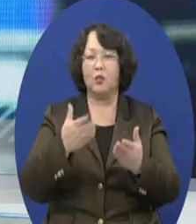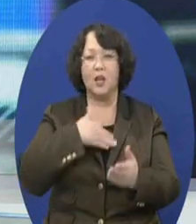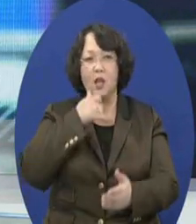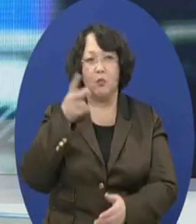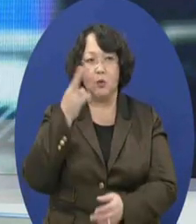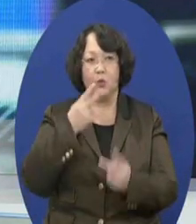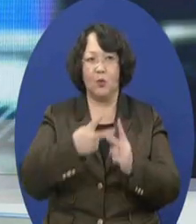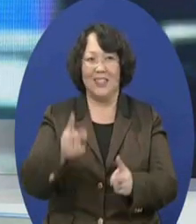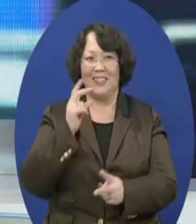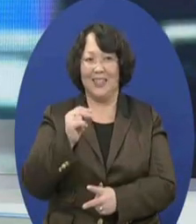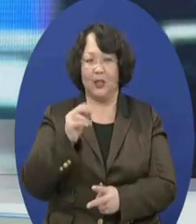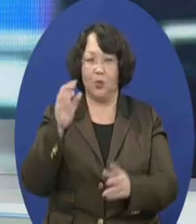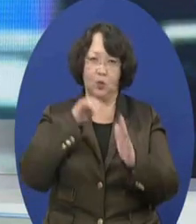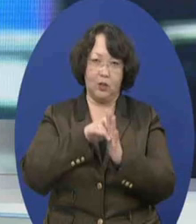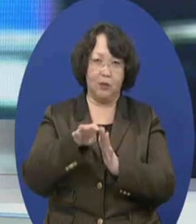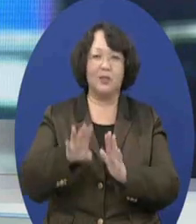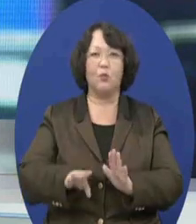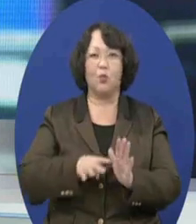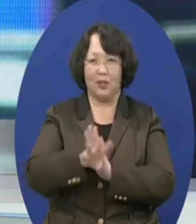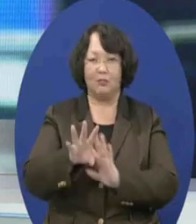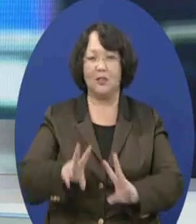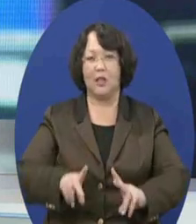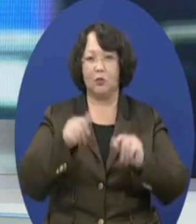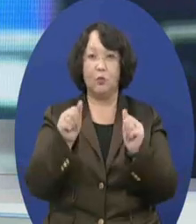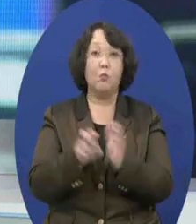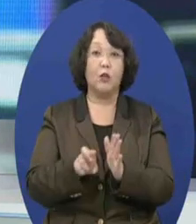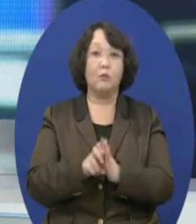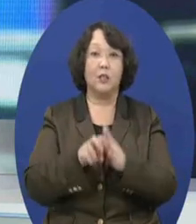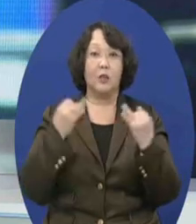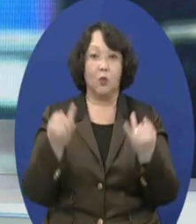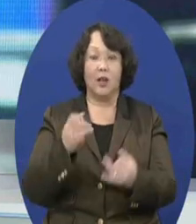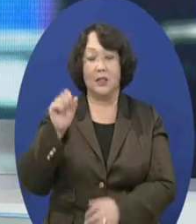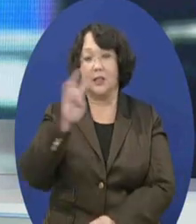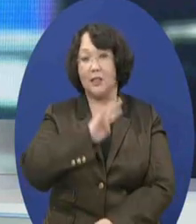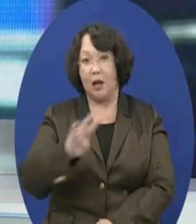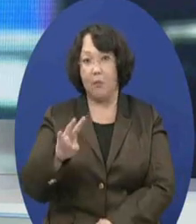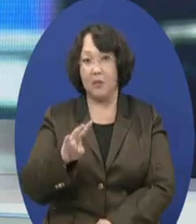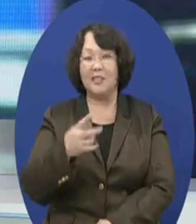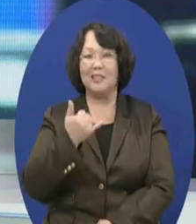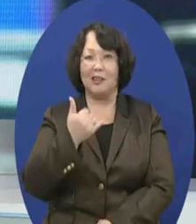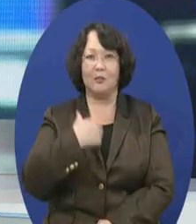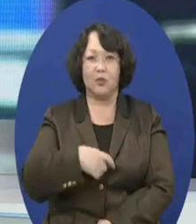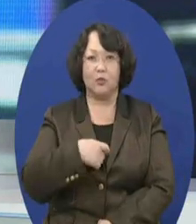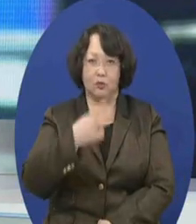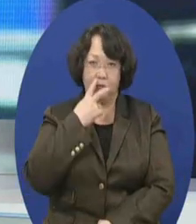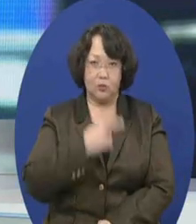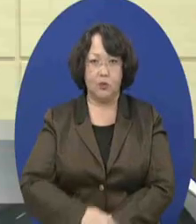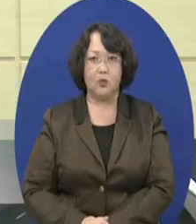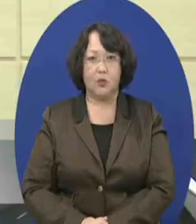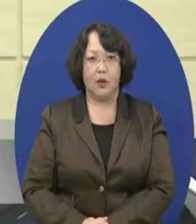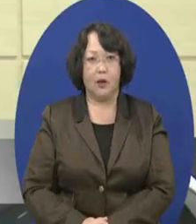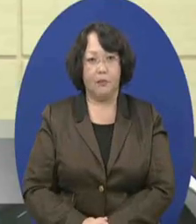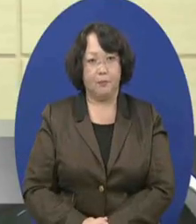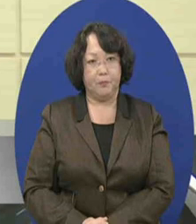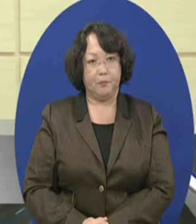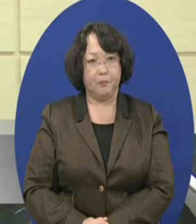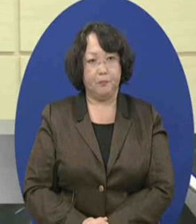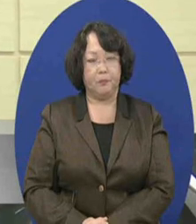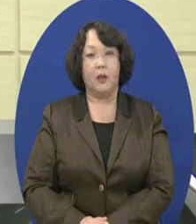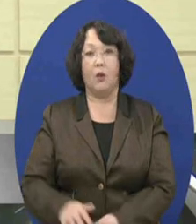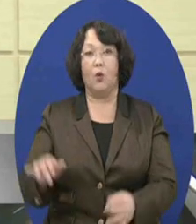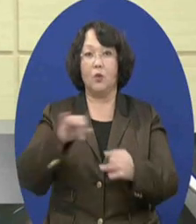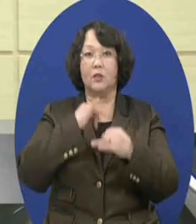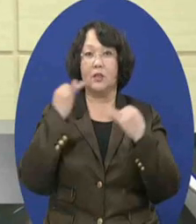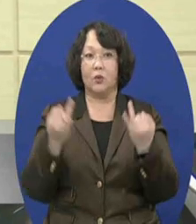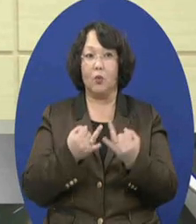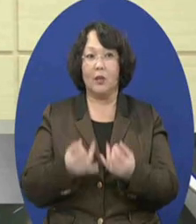үйлчилгээний чанар хүрт хэмжээг сайжруулах боломж бүрдлээ гэж Улсын хурал дах Арчилсан намын бүлгийн зарим гишүүн үзэж байна.